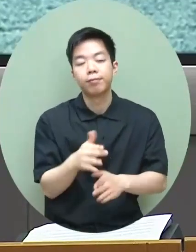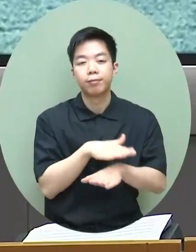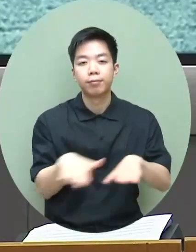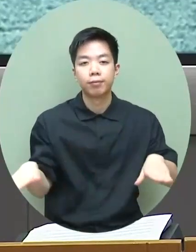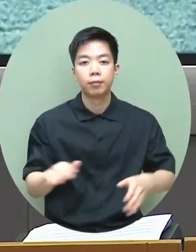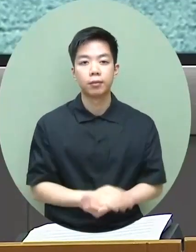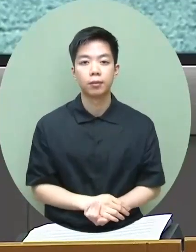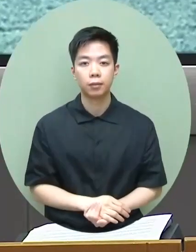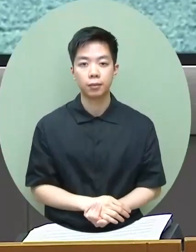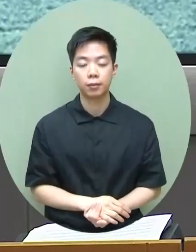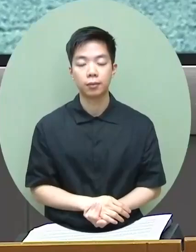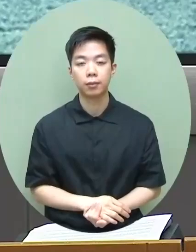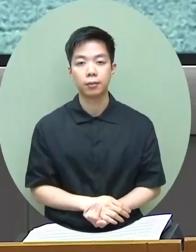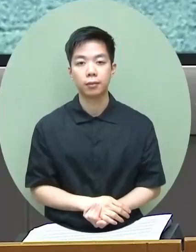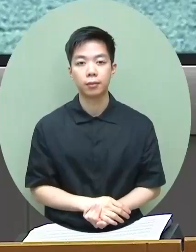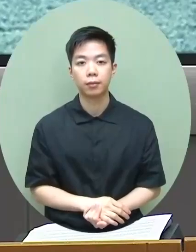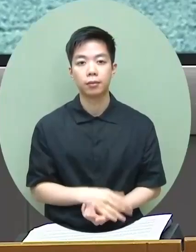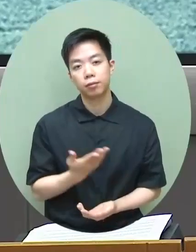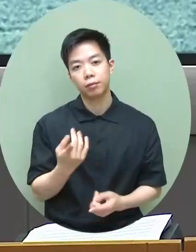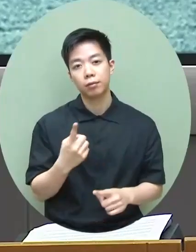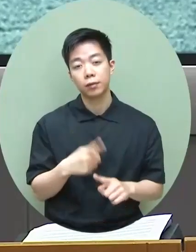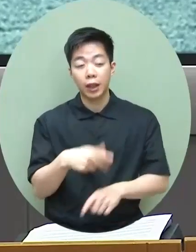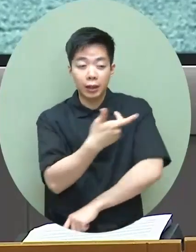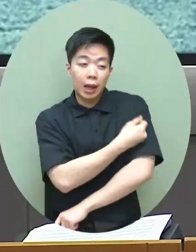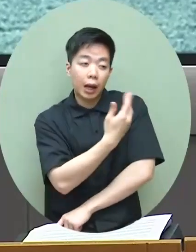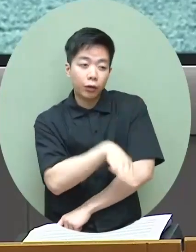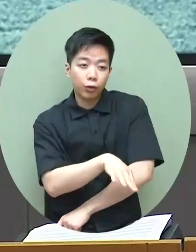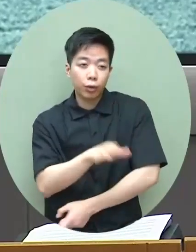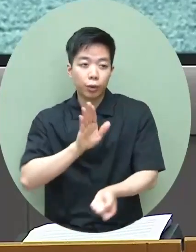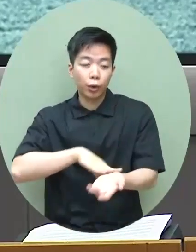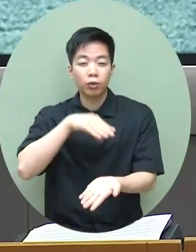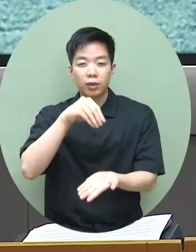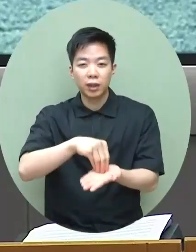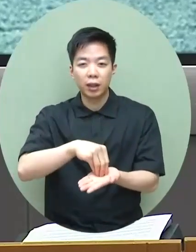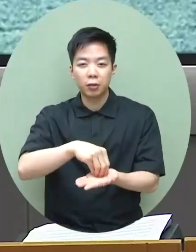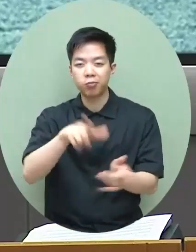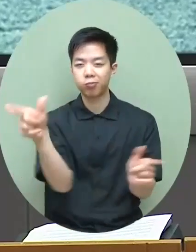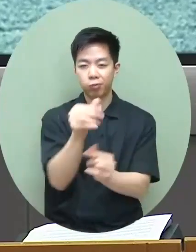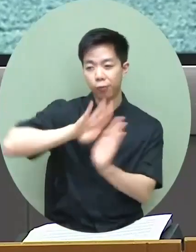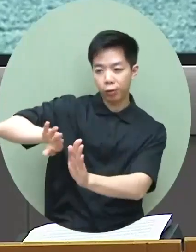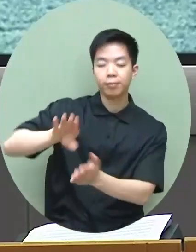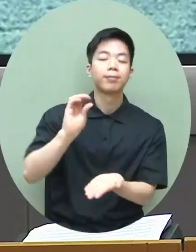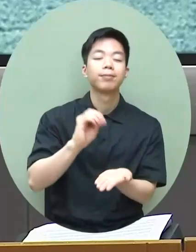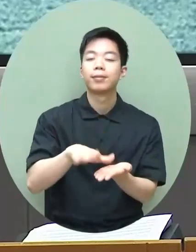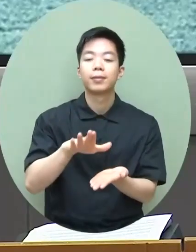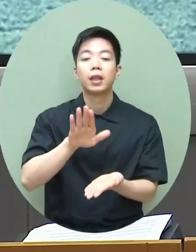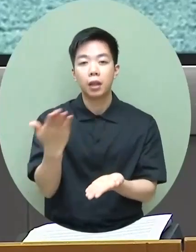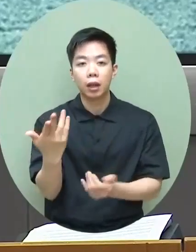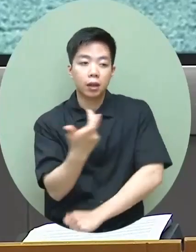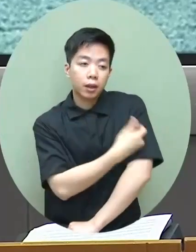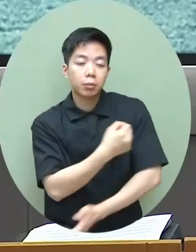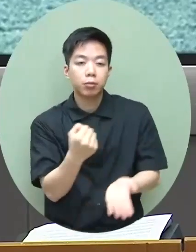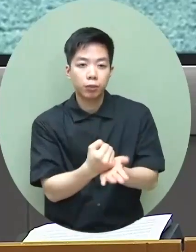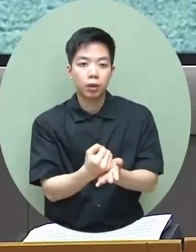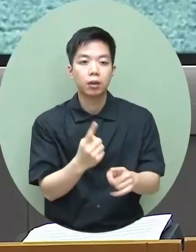百分百排除曬嗰個傳染性啦，咁所以我覺得疫苗通行證都應該係都會繼續實施嘅。咁至